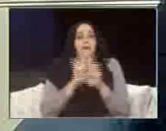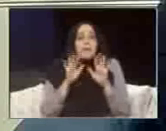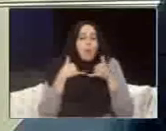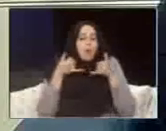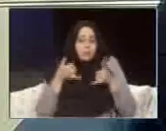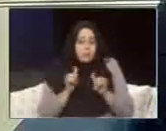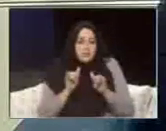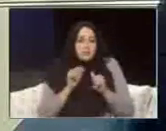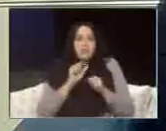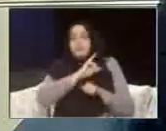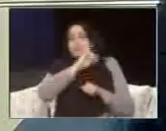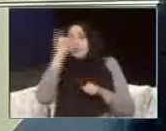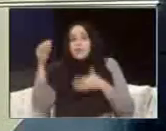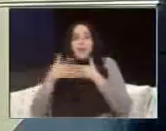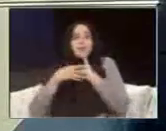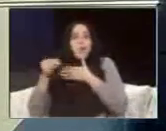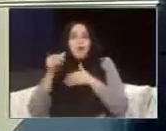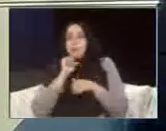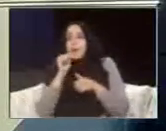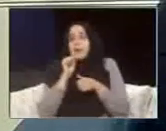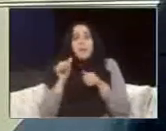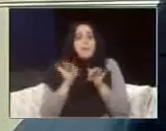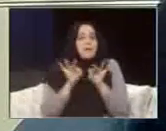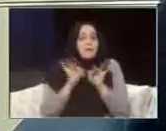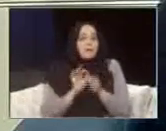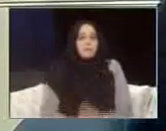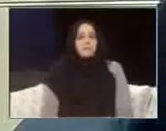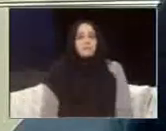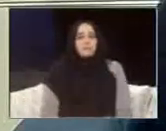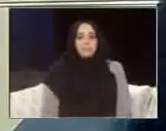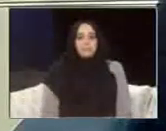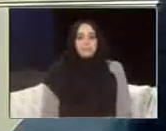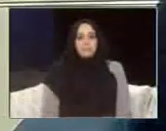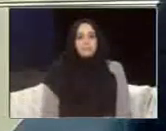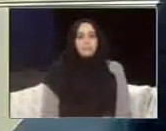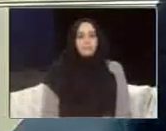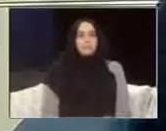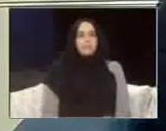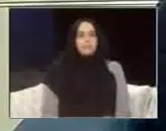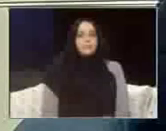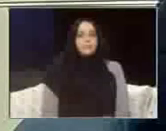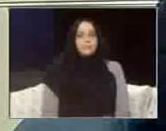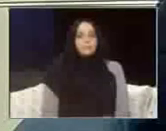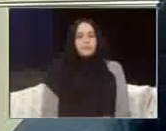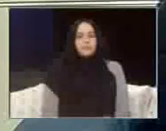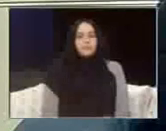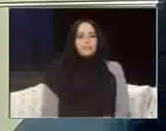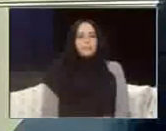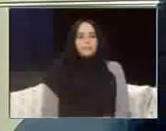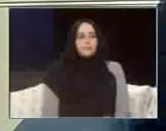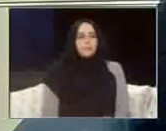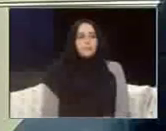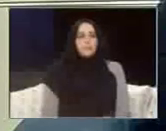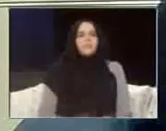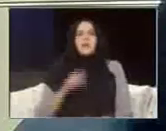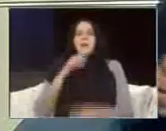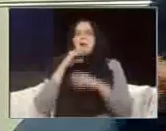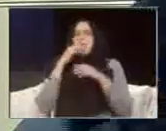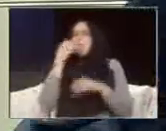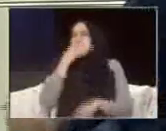كرسي حتى اللي نخرج وداير صرصار